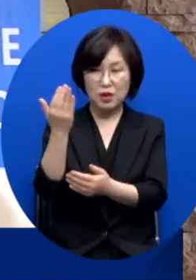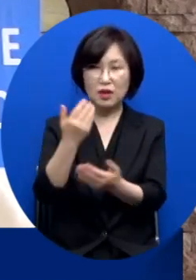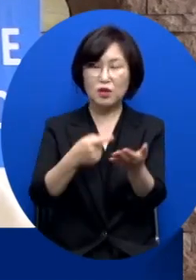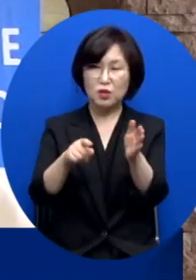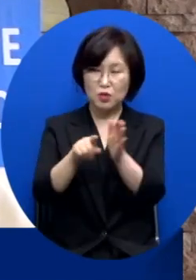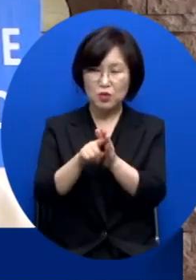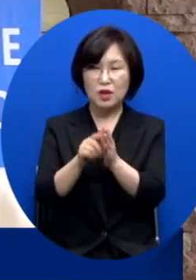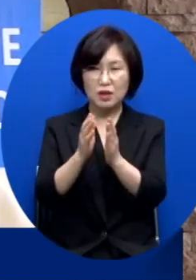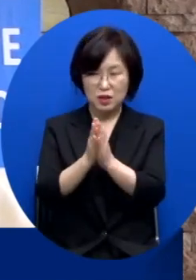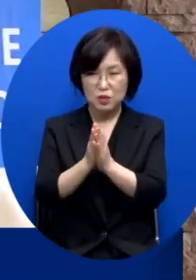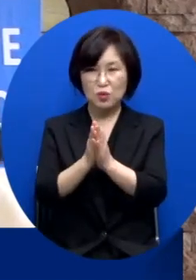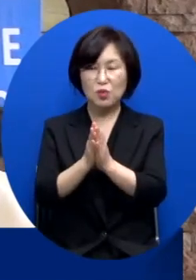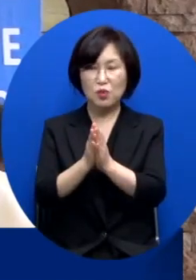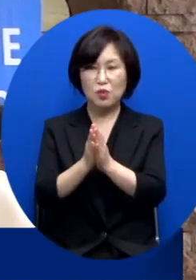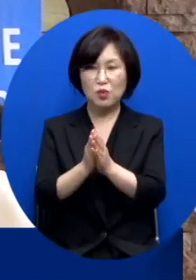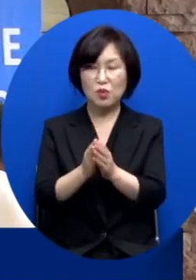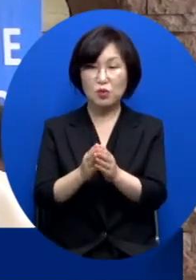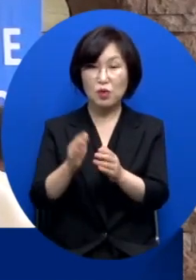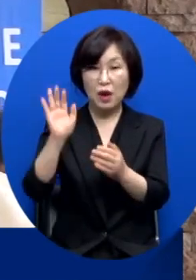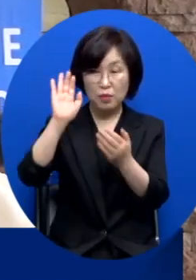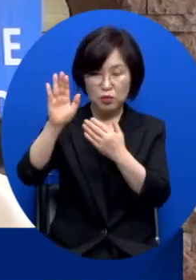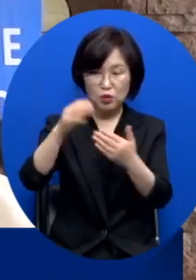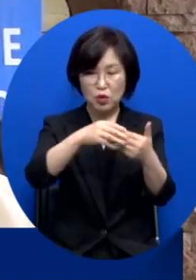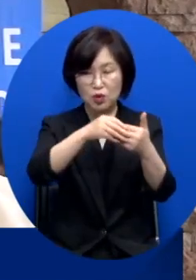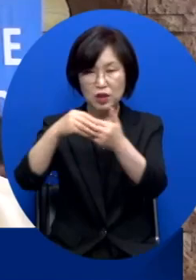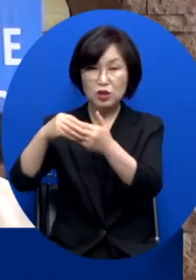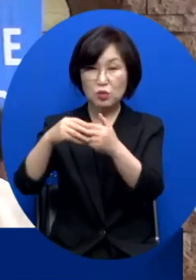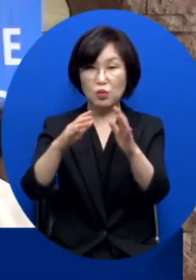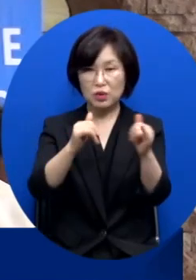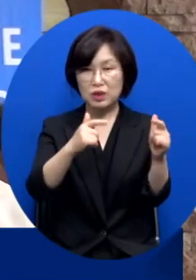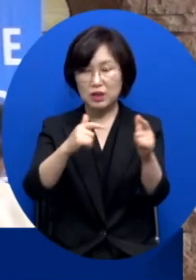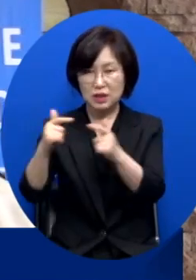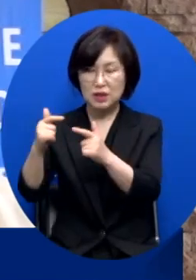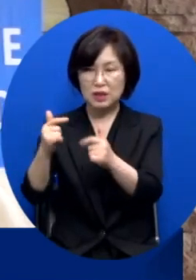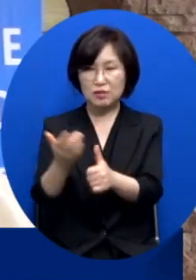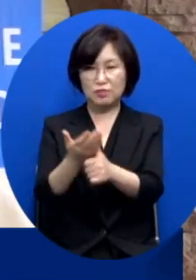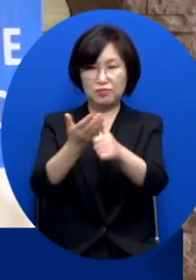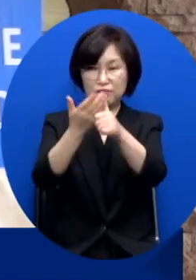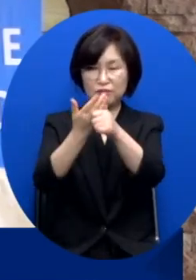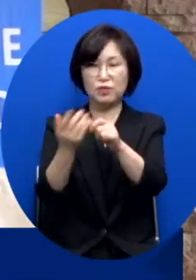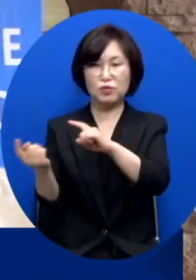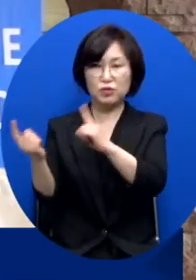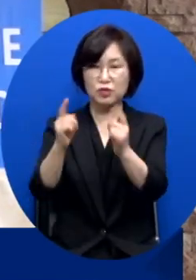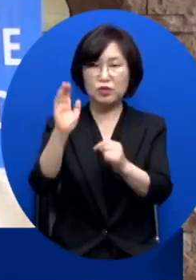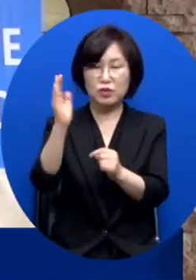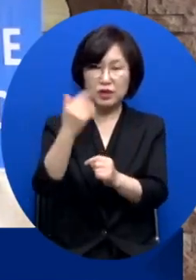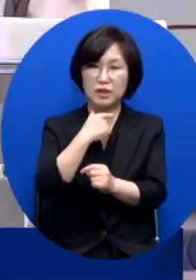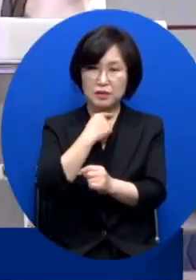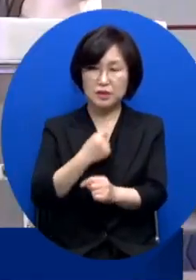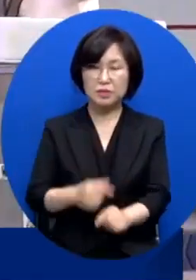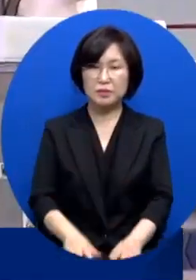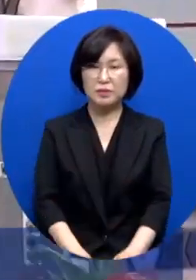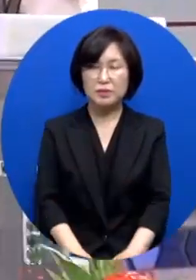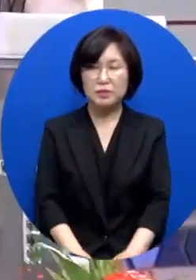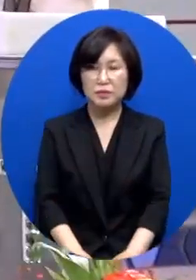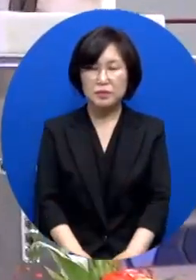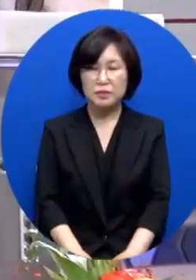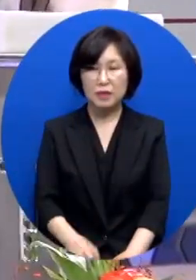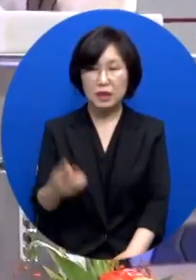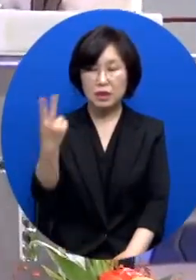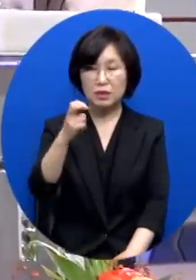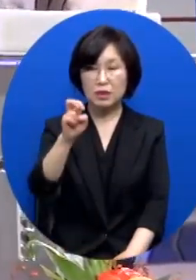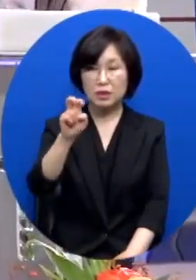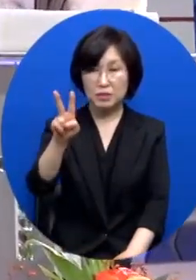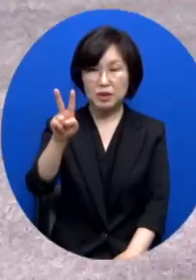전했습니다. 모든 필리핀의 리더들이 다 일어나서 필리핀의 큰 부흥 역사를 일기를 간절히 소원합니다.